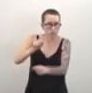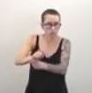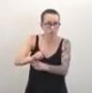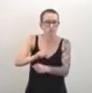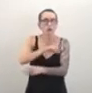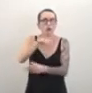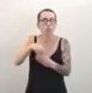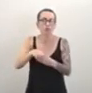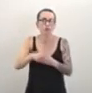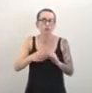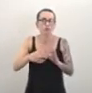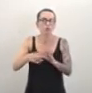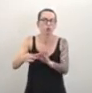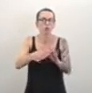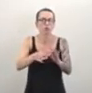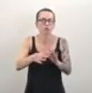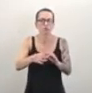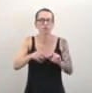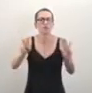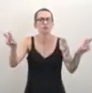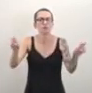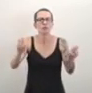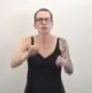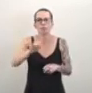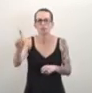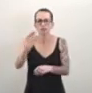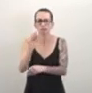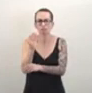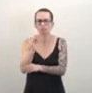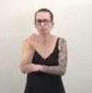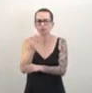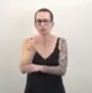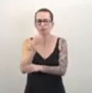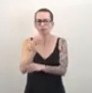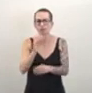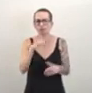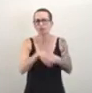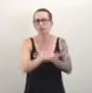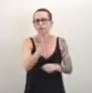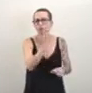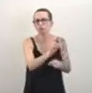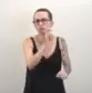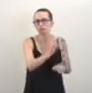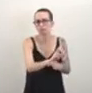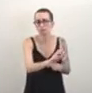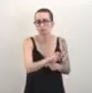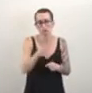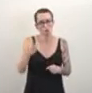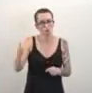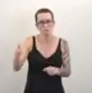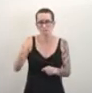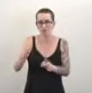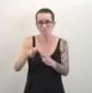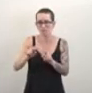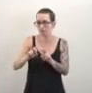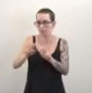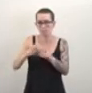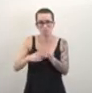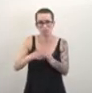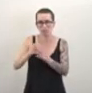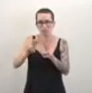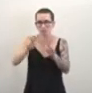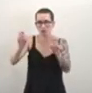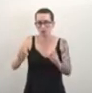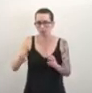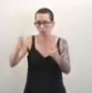notamment le collectif Pas de bébé à la consigne, qui dénonce une dévalorisation de ces métiers et fait passer l'idée que s'occuper des